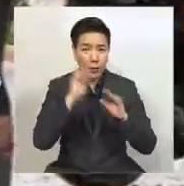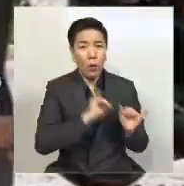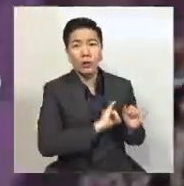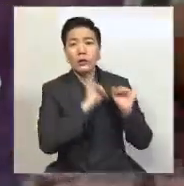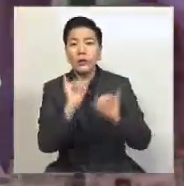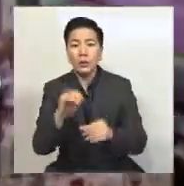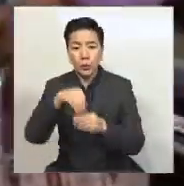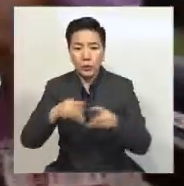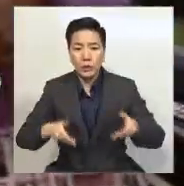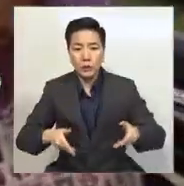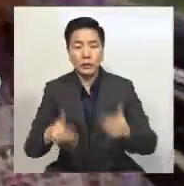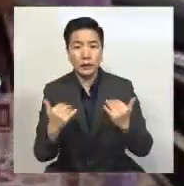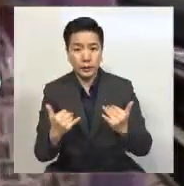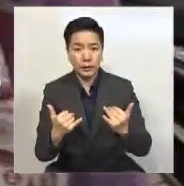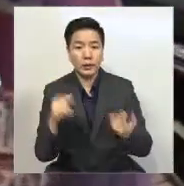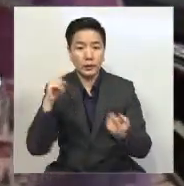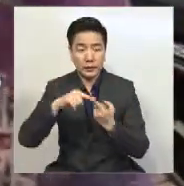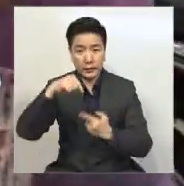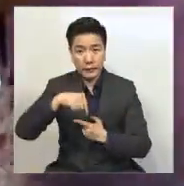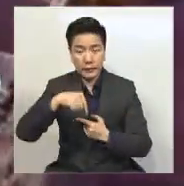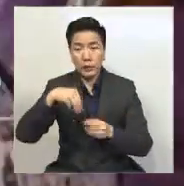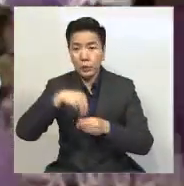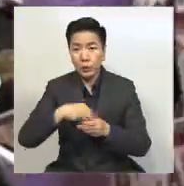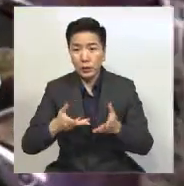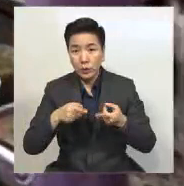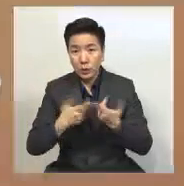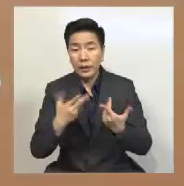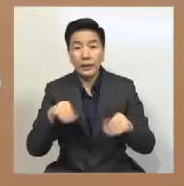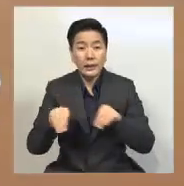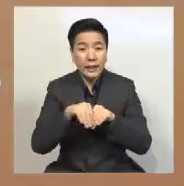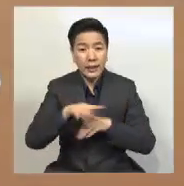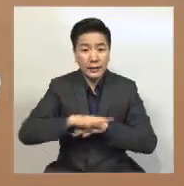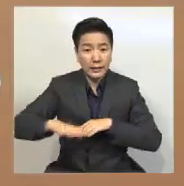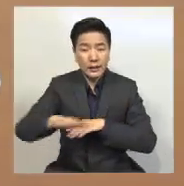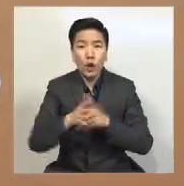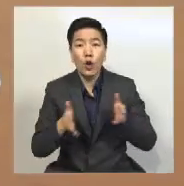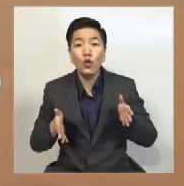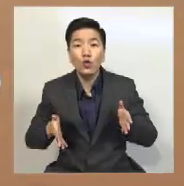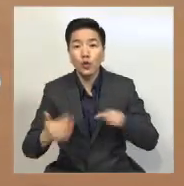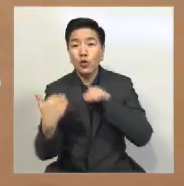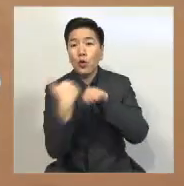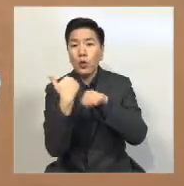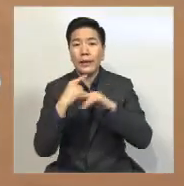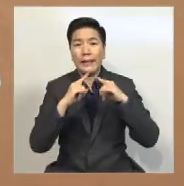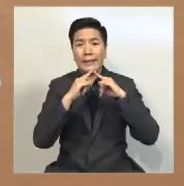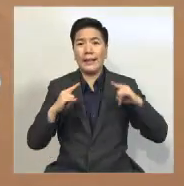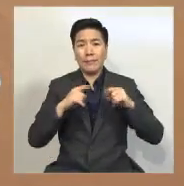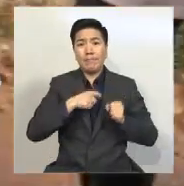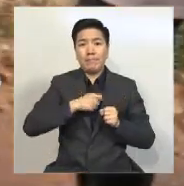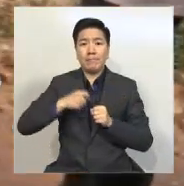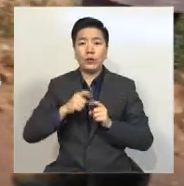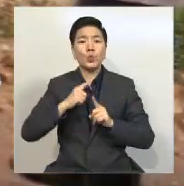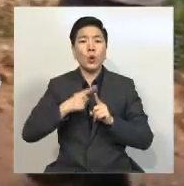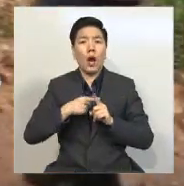นะฮะจนต้องอพยพขึ้นมาอยู่ที่บริเวณถนนนะครับเต็นท์ชั่วคราวริมถนนสายอุบลตรา